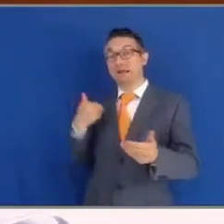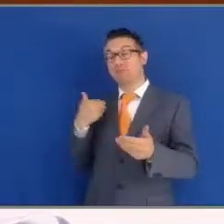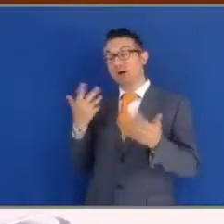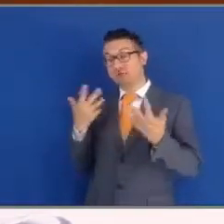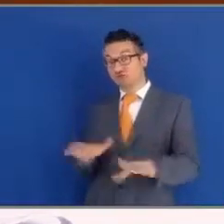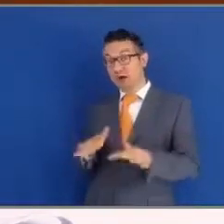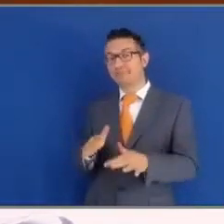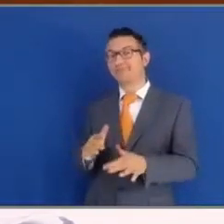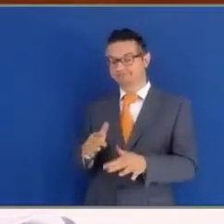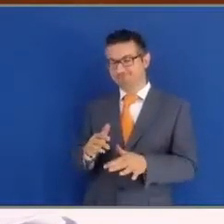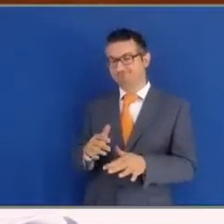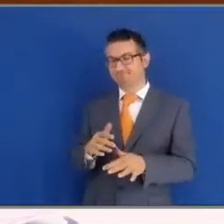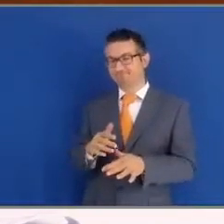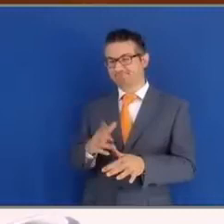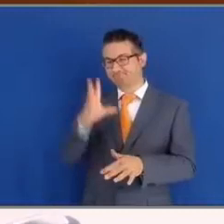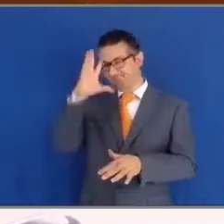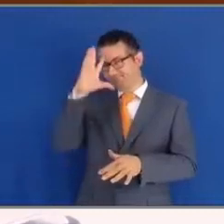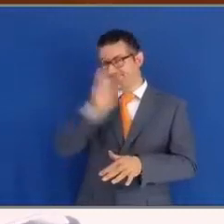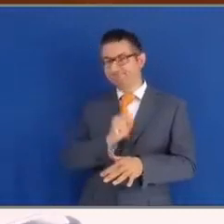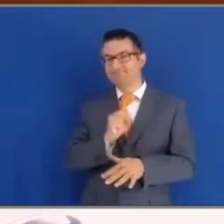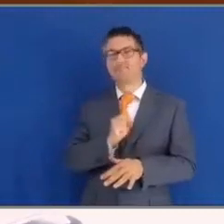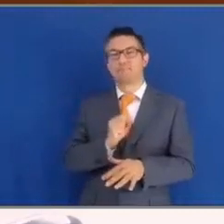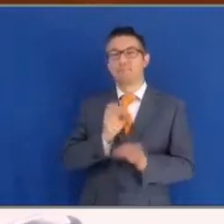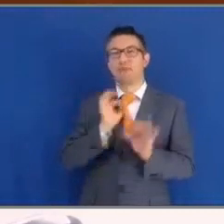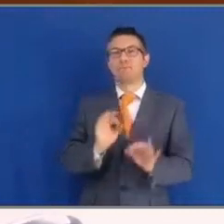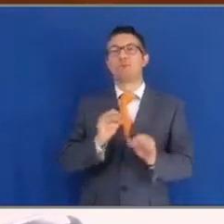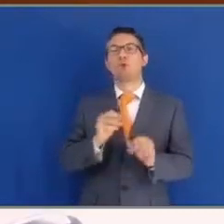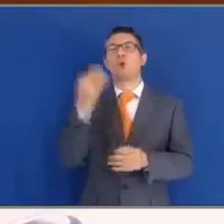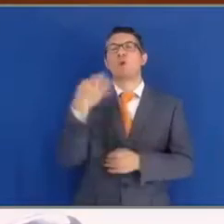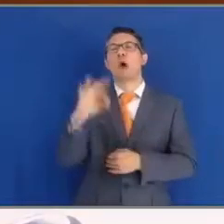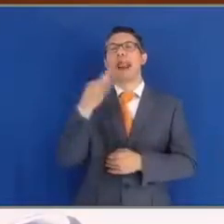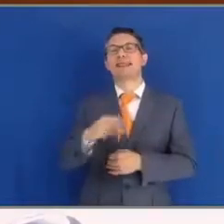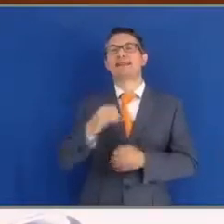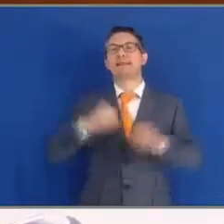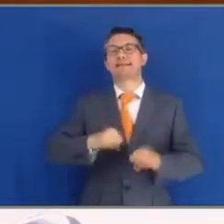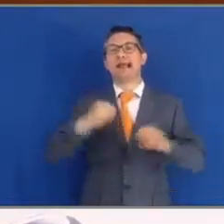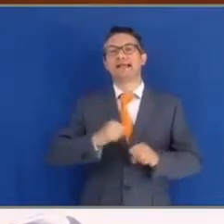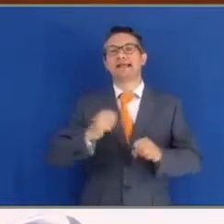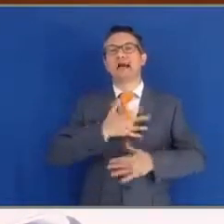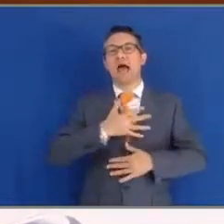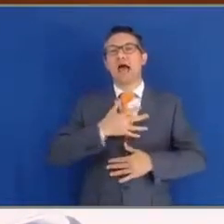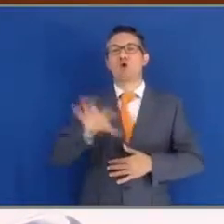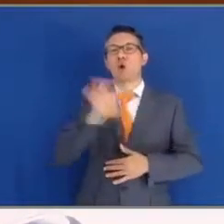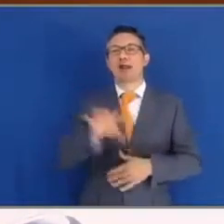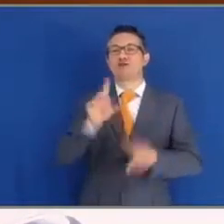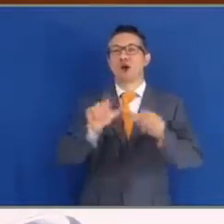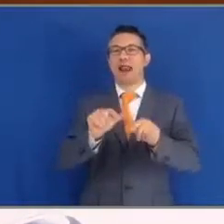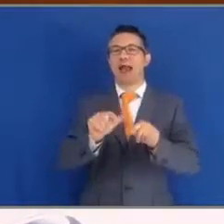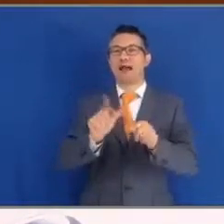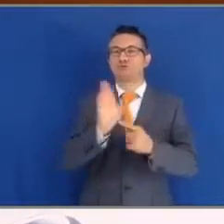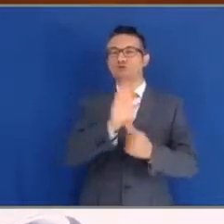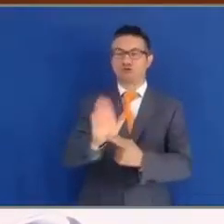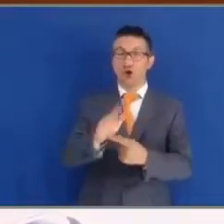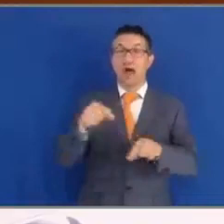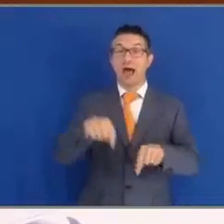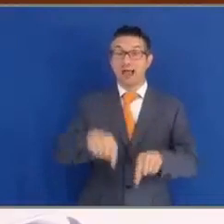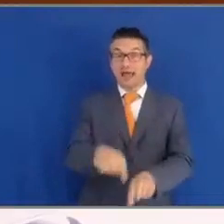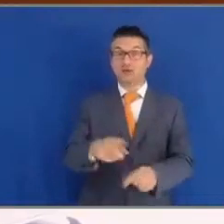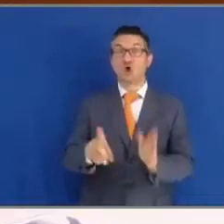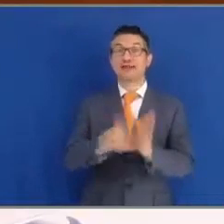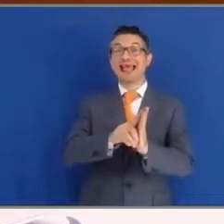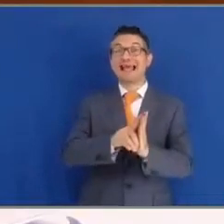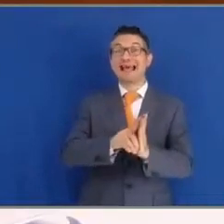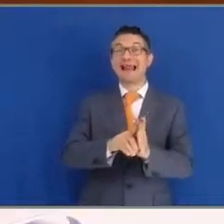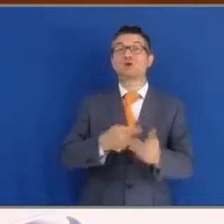la percezione della qualità del nostro sistema sanitario. Quindi abbiamo deciso, ora io firmerò il decreto di spesa